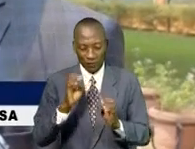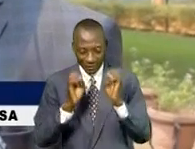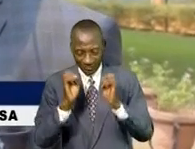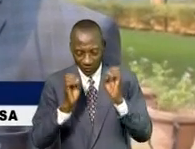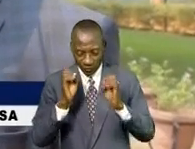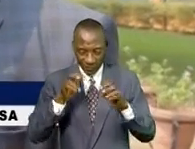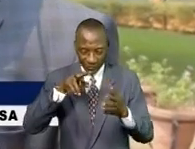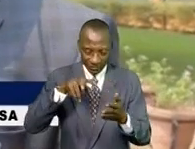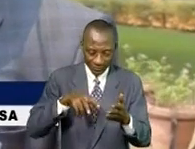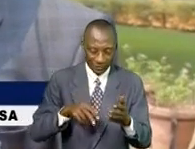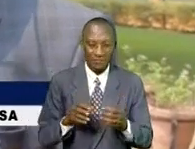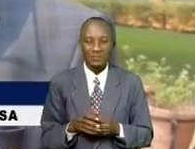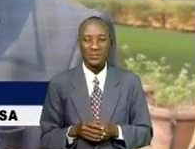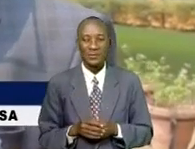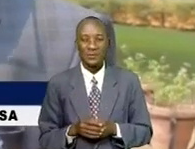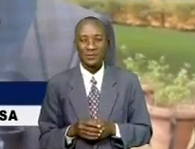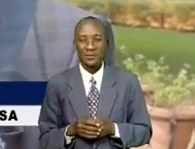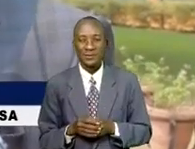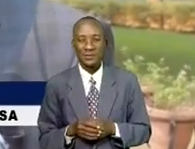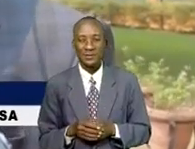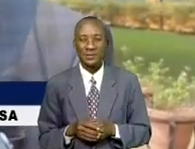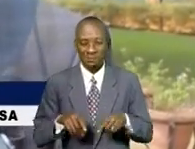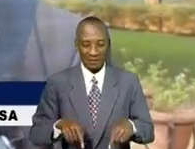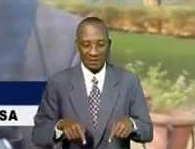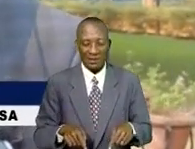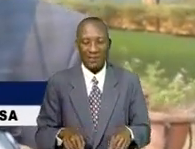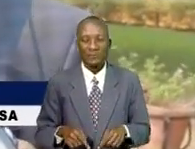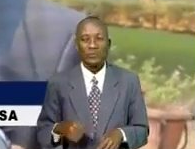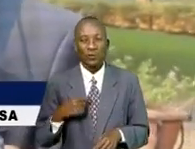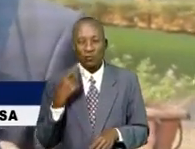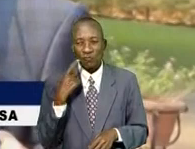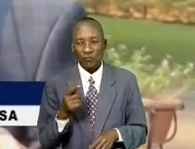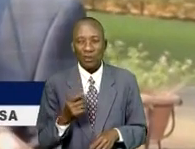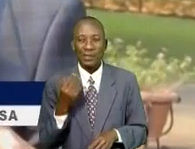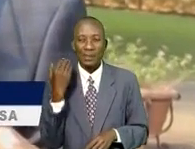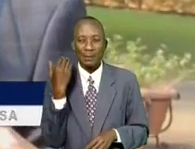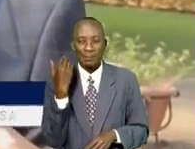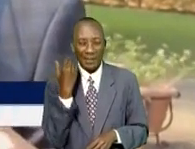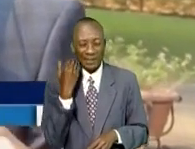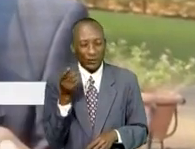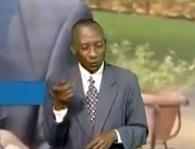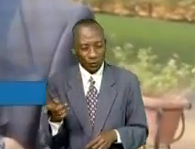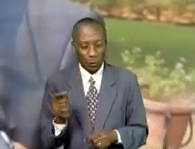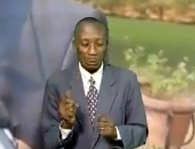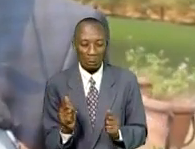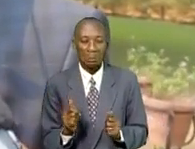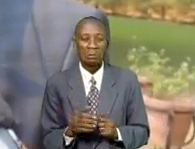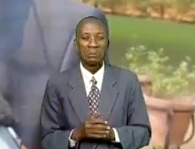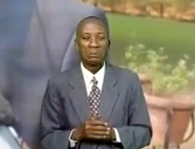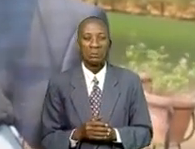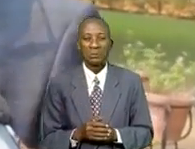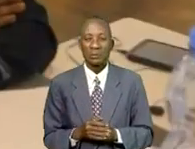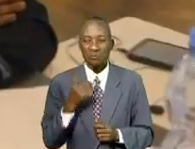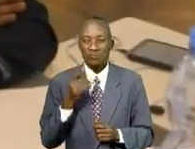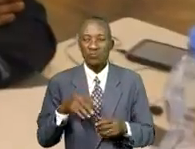puis enfin nous évaluons l'impact de la COVID sur l'offre, l'utilisation, la prestation